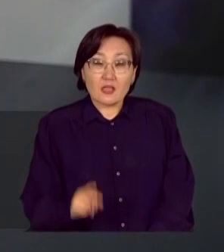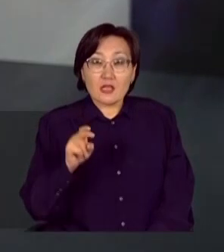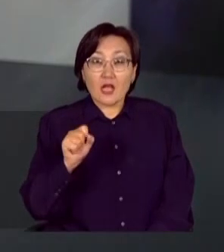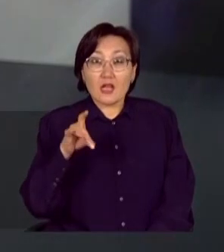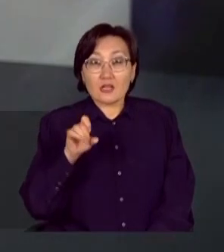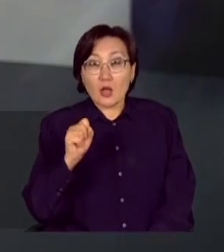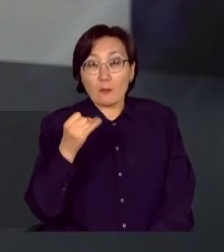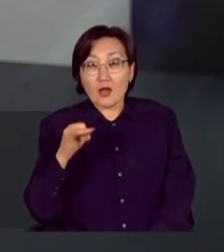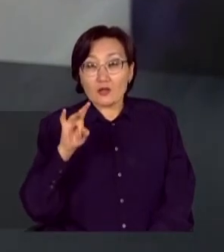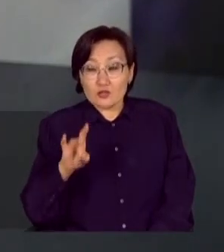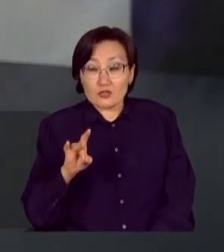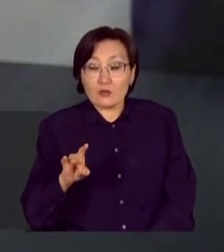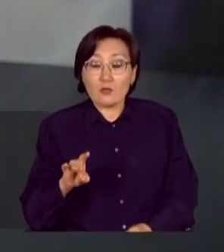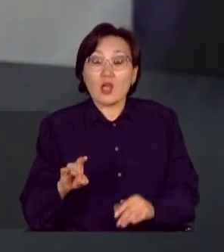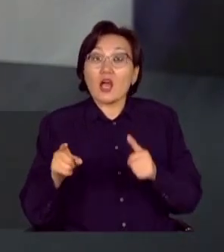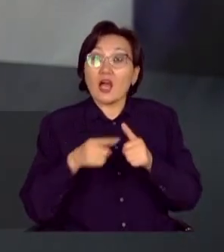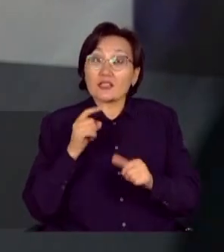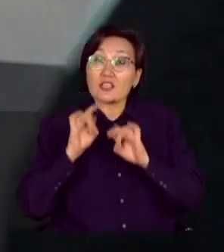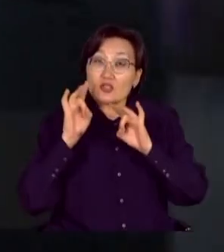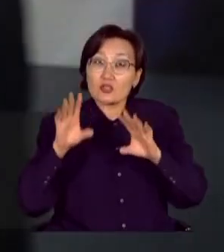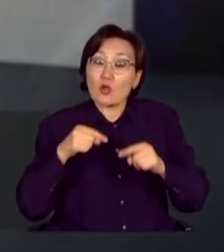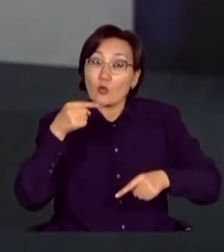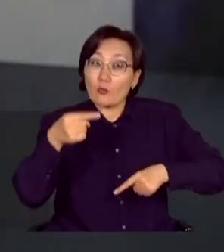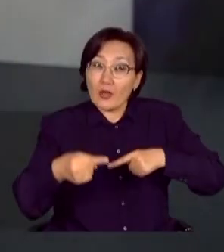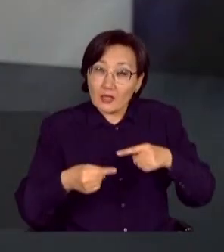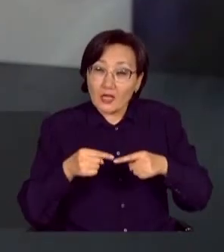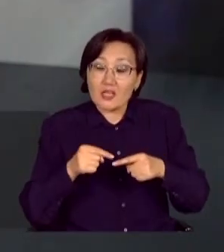Қарамайордың даңқын асырып, ұрпаққа өнеге ету. Бұл